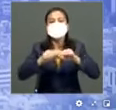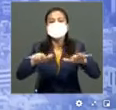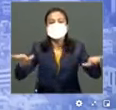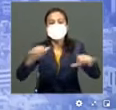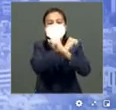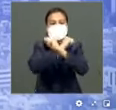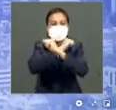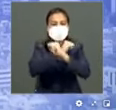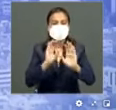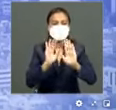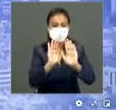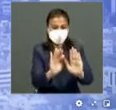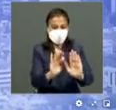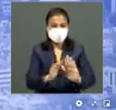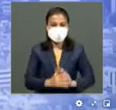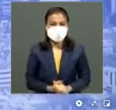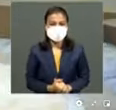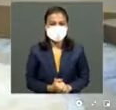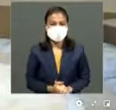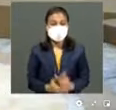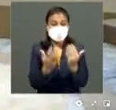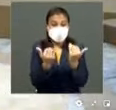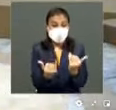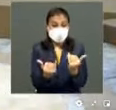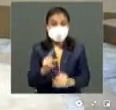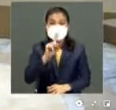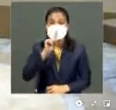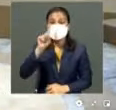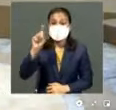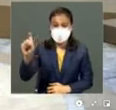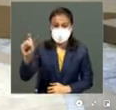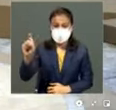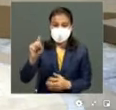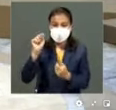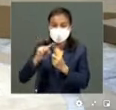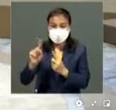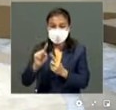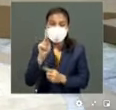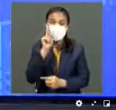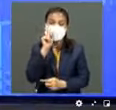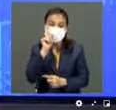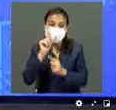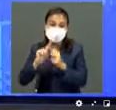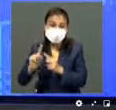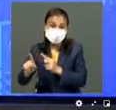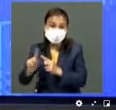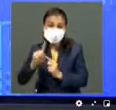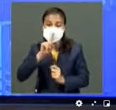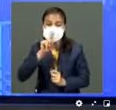ะก็ขอฝากไว้เท่านี้ค่ะ ค่ะวันนี้มีประเด็นคำถามทั้งจากสื่อมวลชนแล้วก็ประชาชนนะคะขอเริ่ม